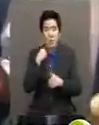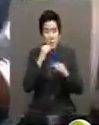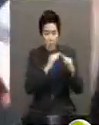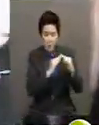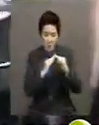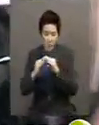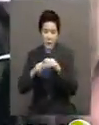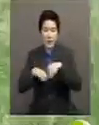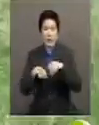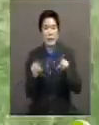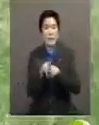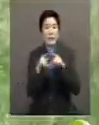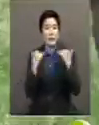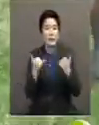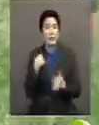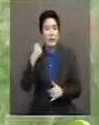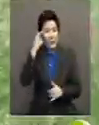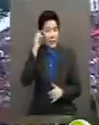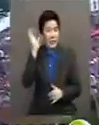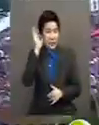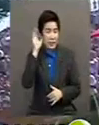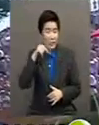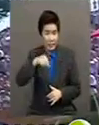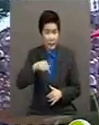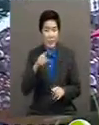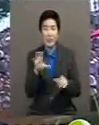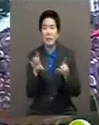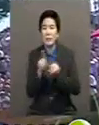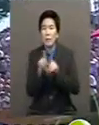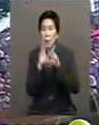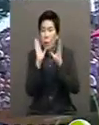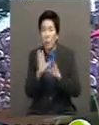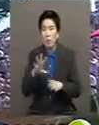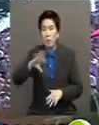ที่จัดงานดังกล่าวและเธอเชื่อว่าเทศกาลนี้เรียกความนิยมให้กับเมืองได้อย่างมาก